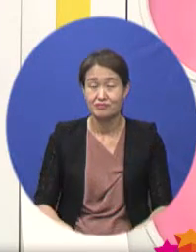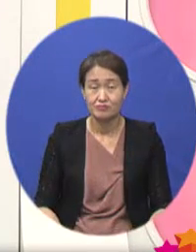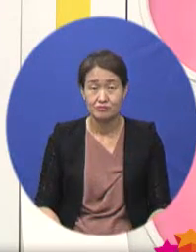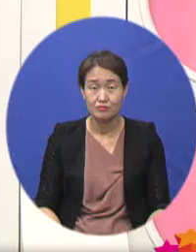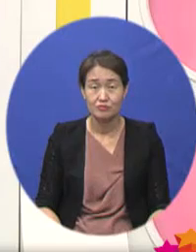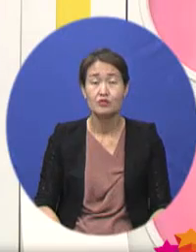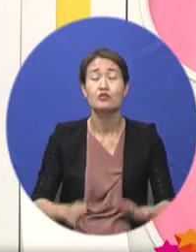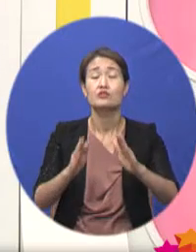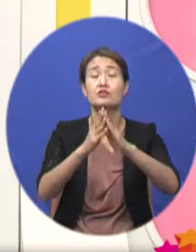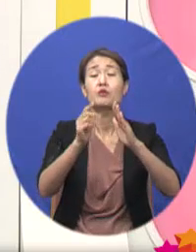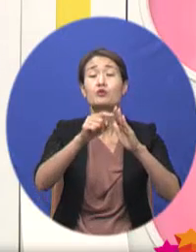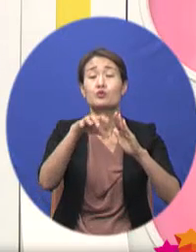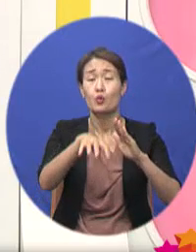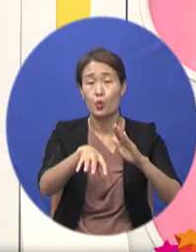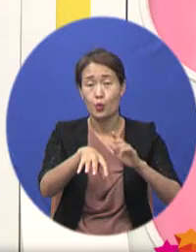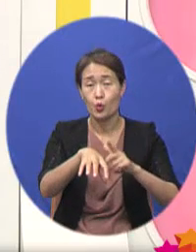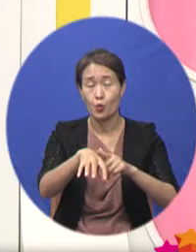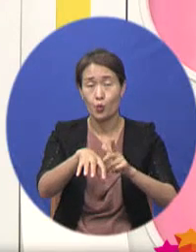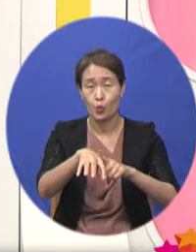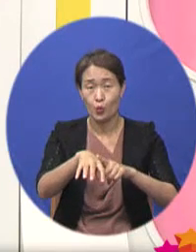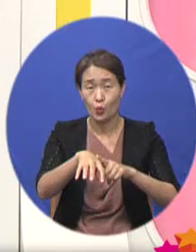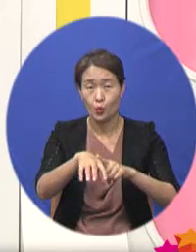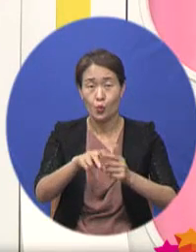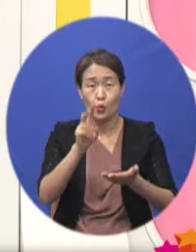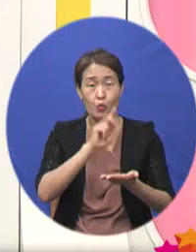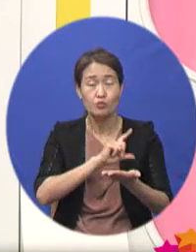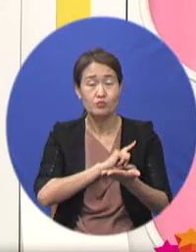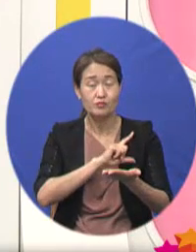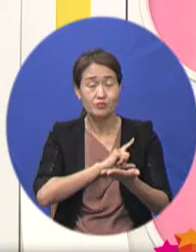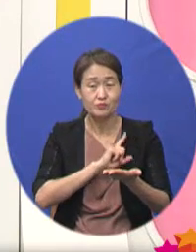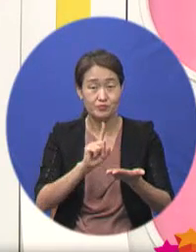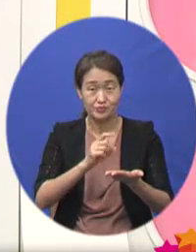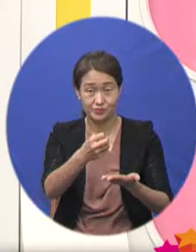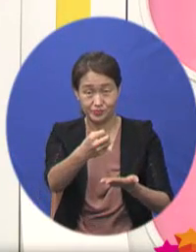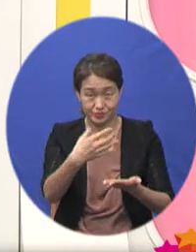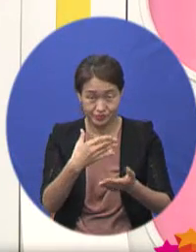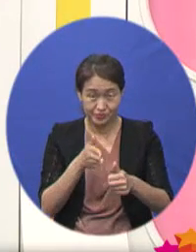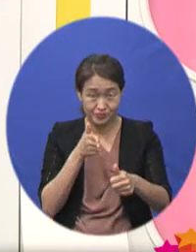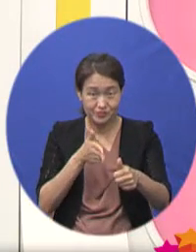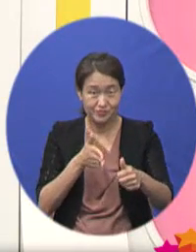저 어디에서 전화 주셨고 어떤 노래 하실 건가 얘기해 주시죠.